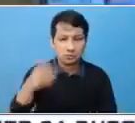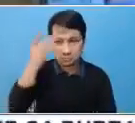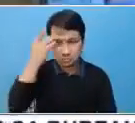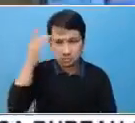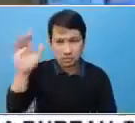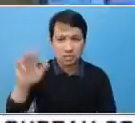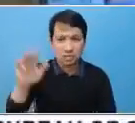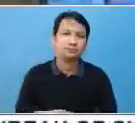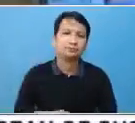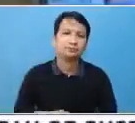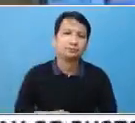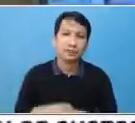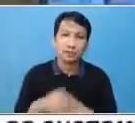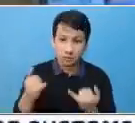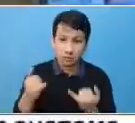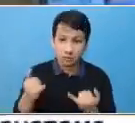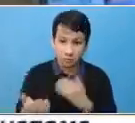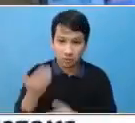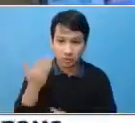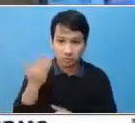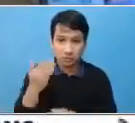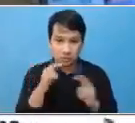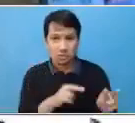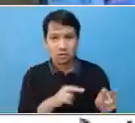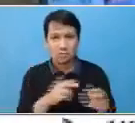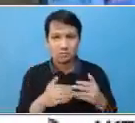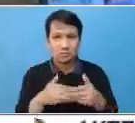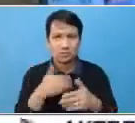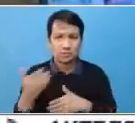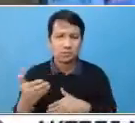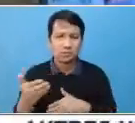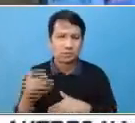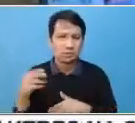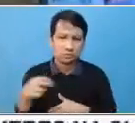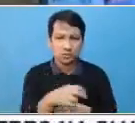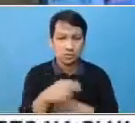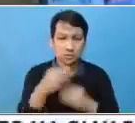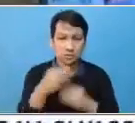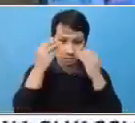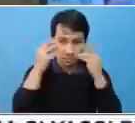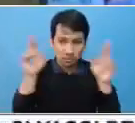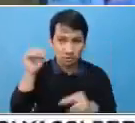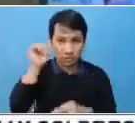Yung pagpasok. Mm-hmm. Simple naging desisyon ko. Eto na.